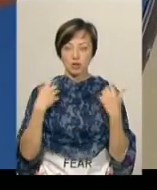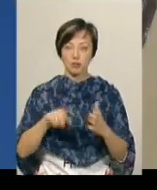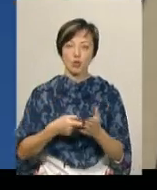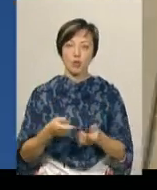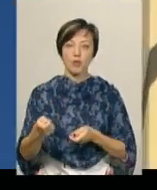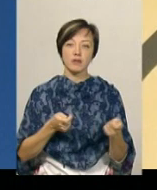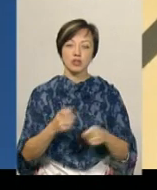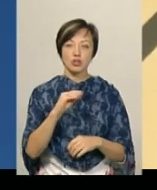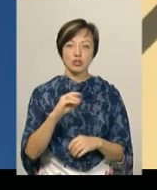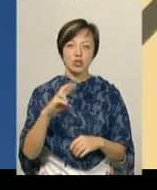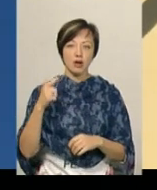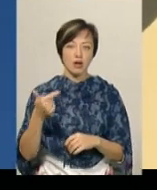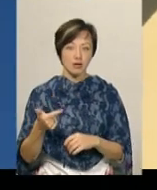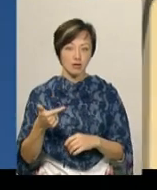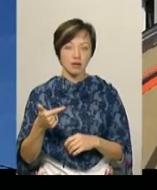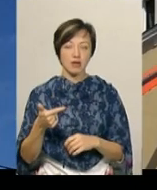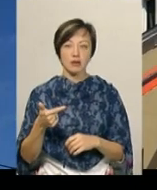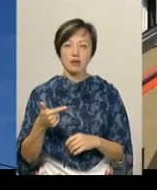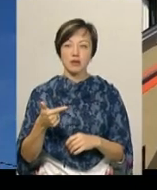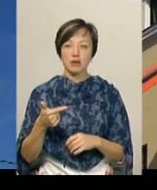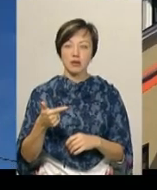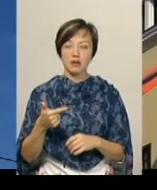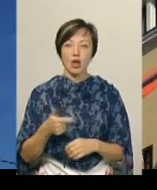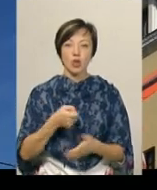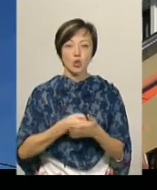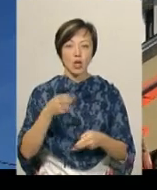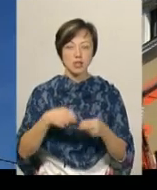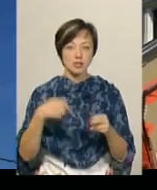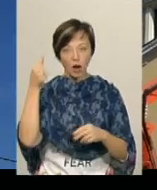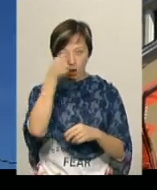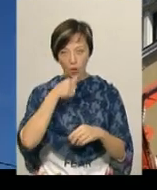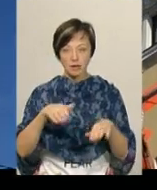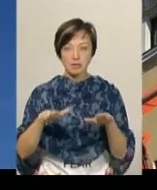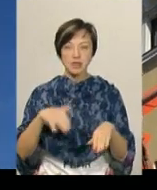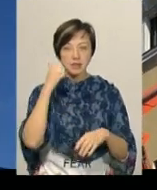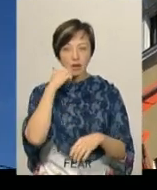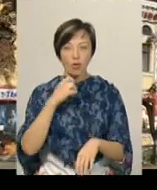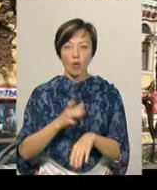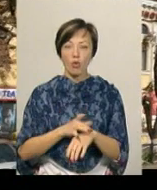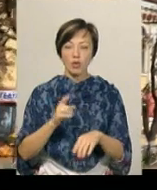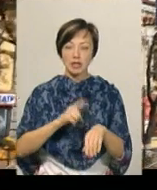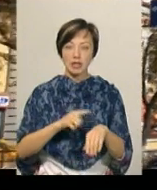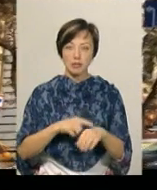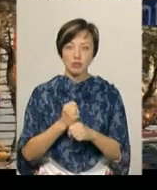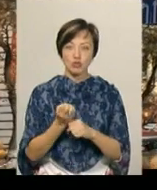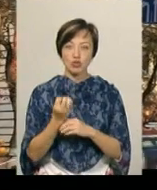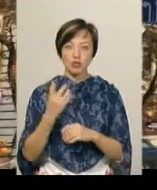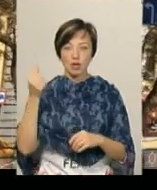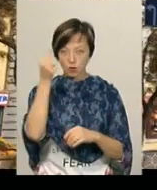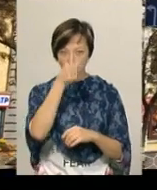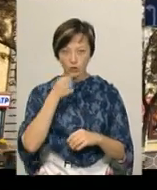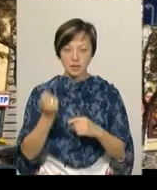міського управління житлово-комунального господарства Василь Новачук, до кінця року на місці старого годинника, який працював тут 14